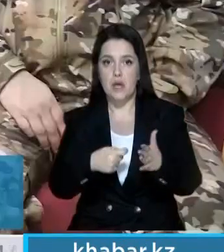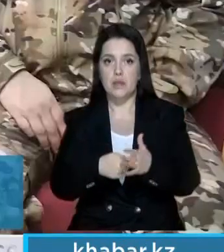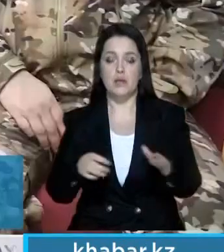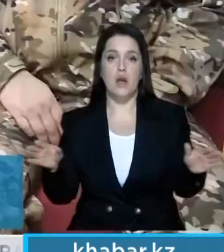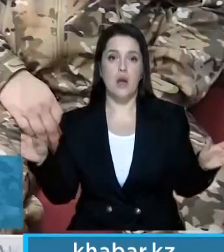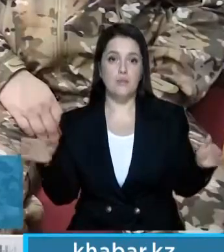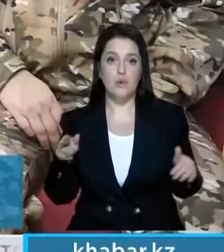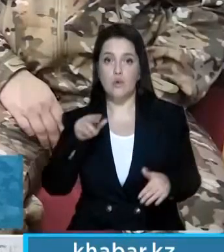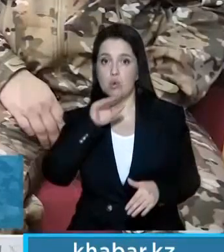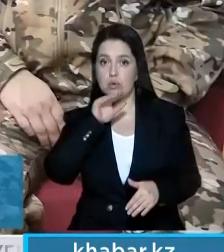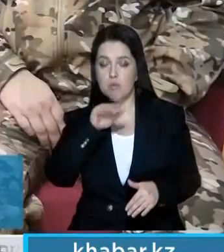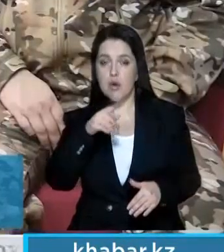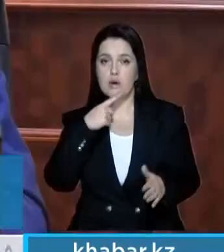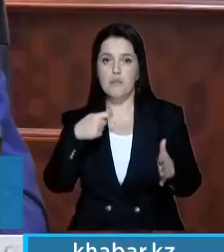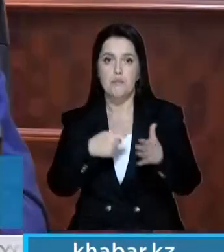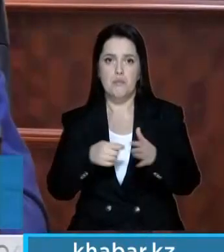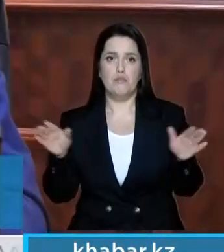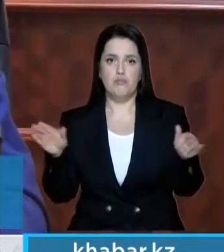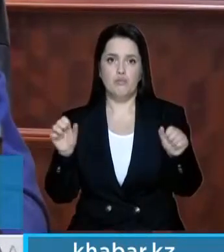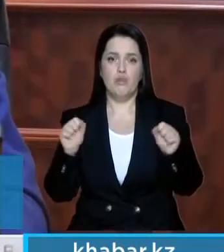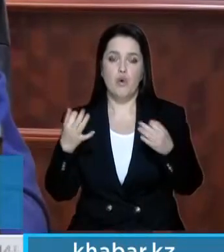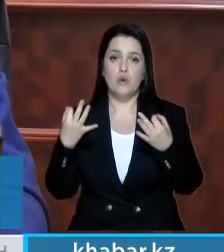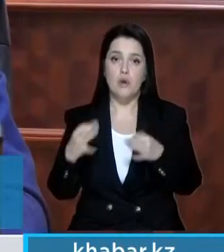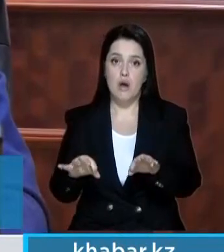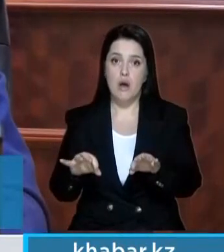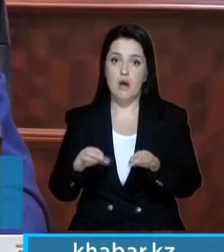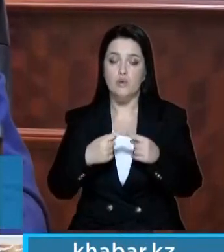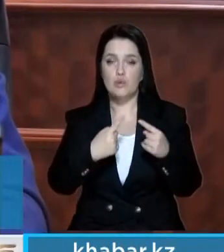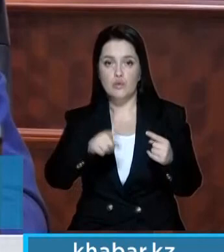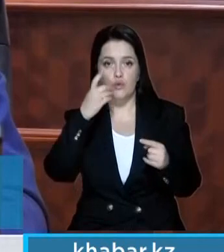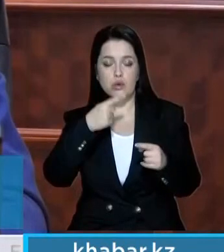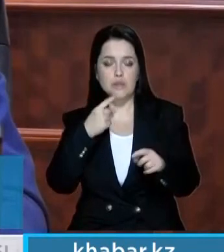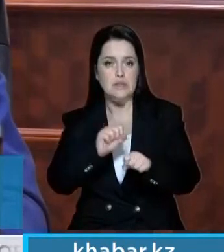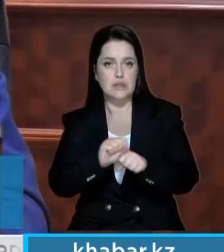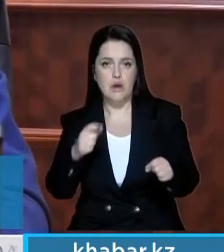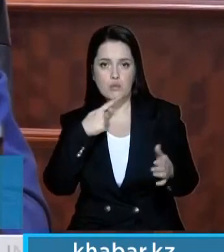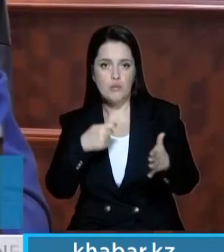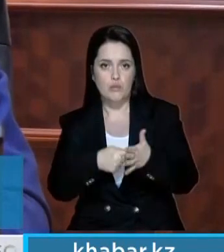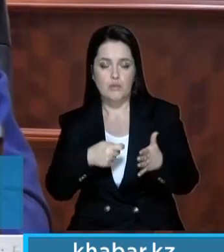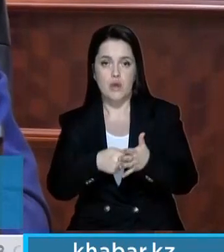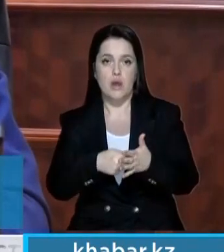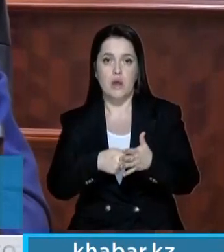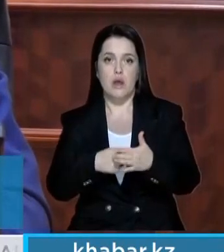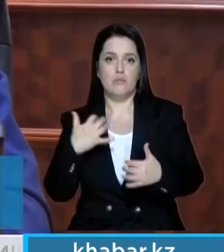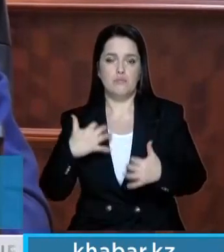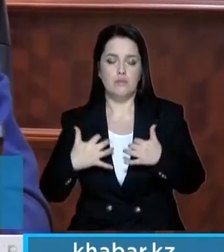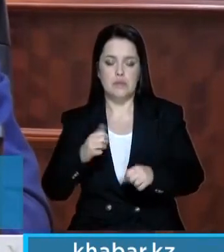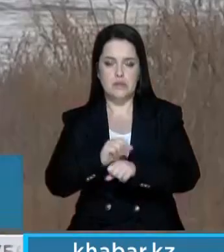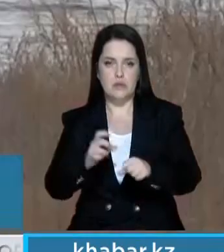эксперты считают что подкормка лебедей вполне допустима другие напротив видят в этом угрозу нельзя делать поспешных